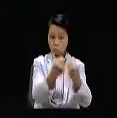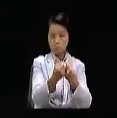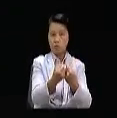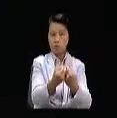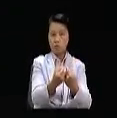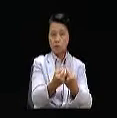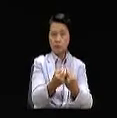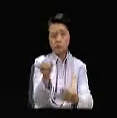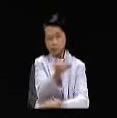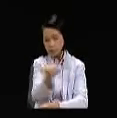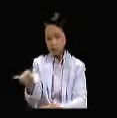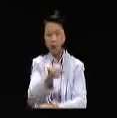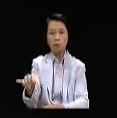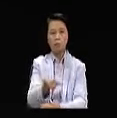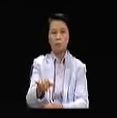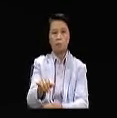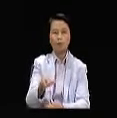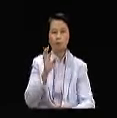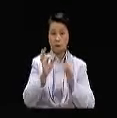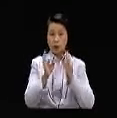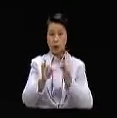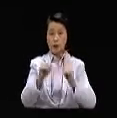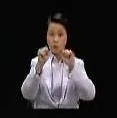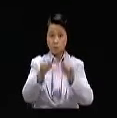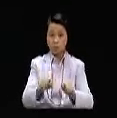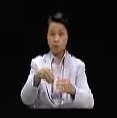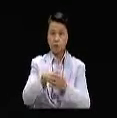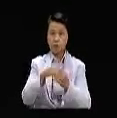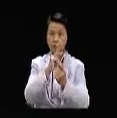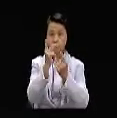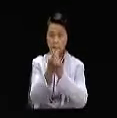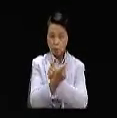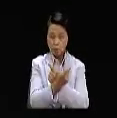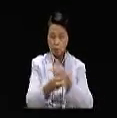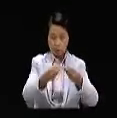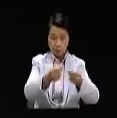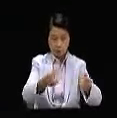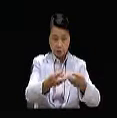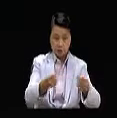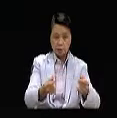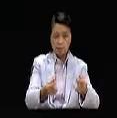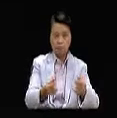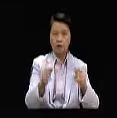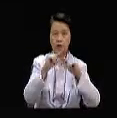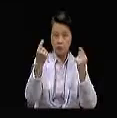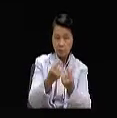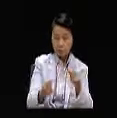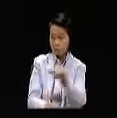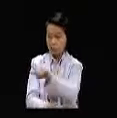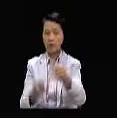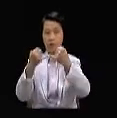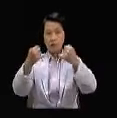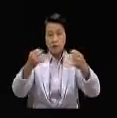quantity yang yang sama Kalau boleh dalam keadaan napeni tanah itu betah yang ke tingginya sama